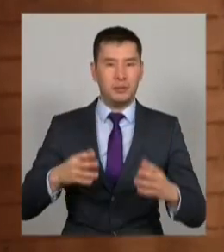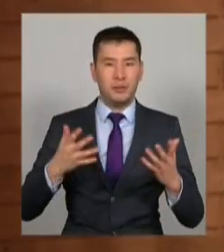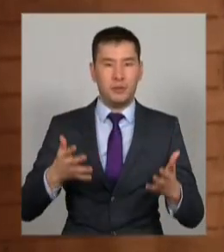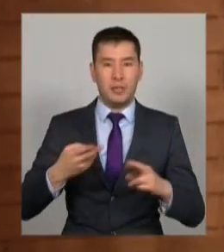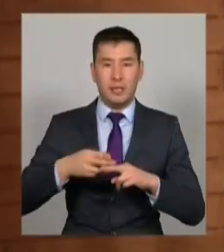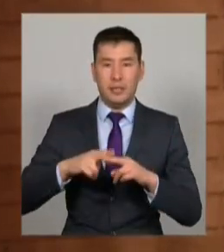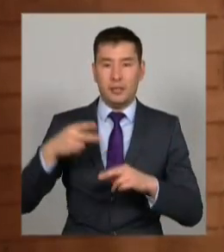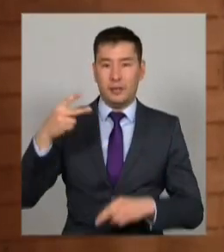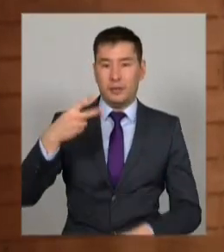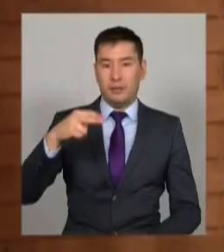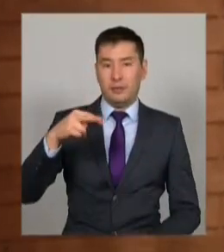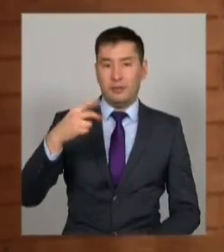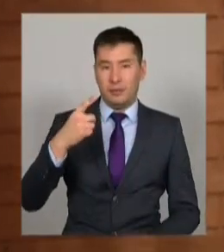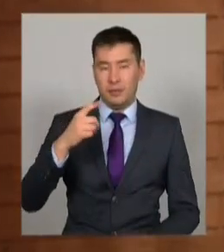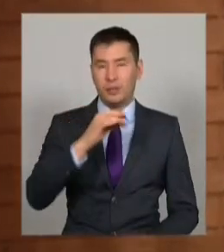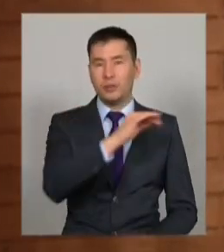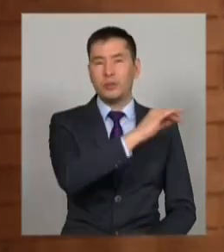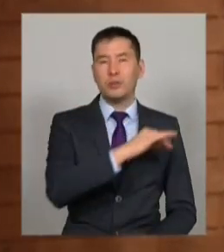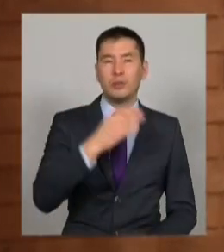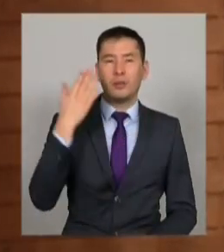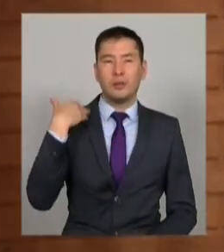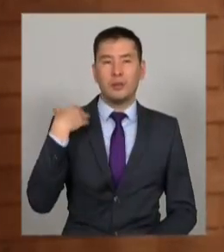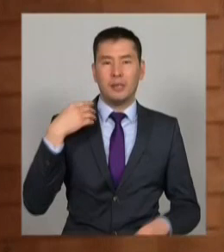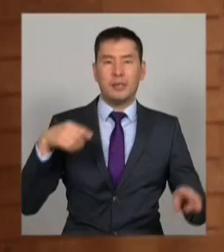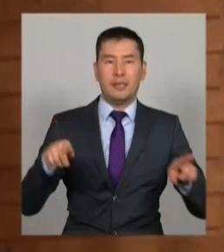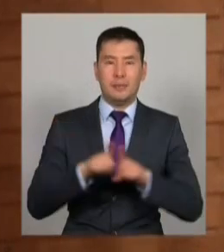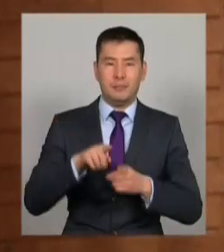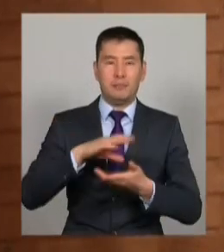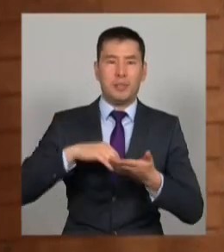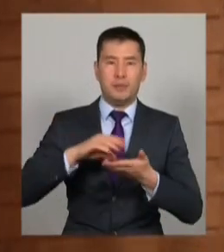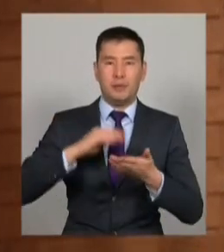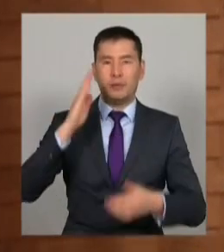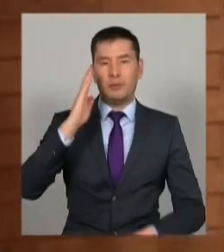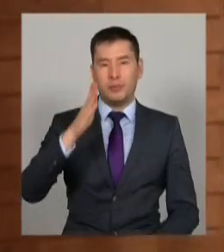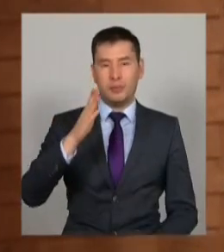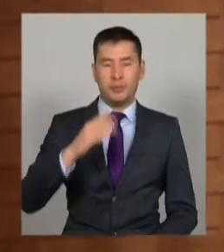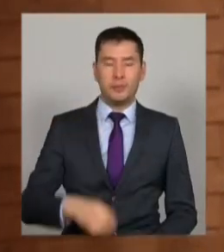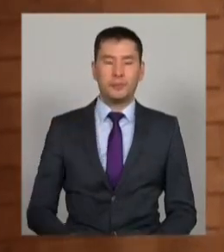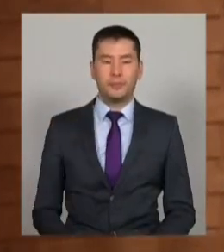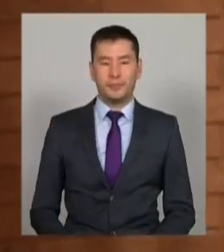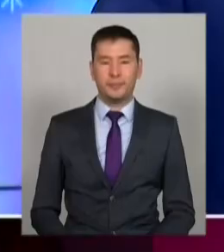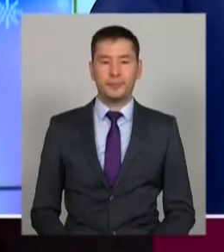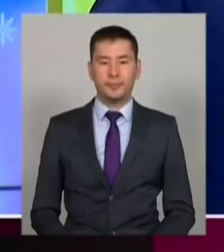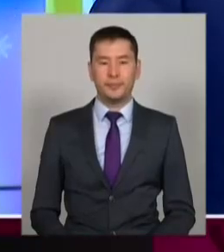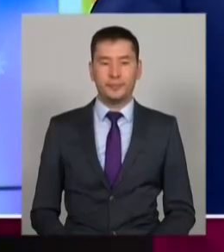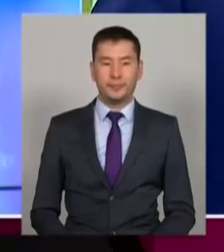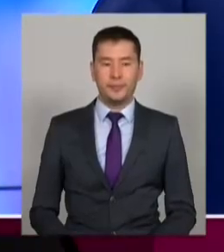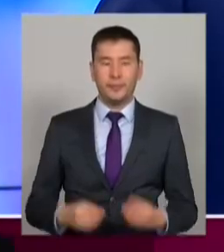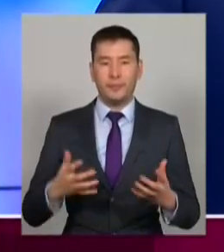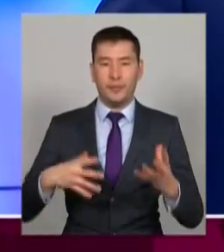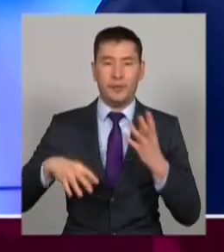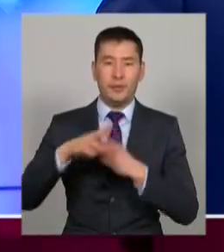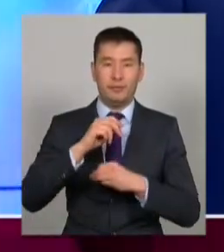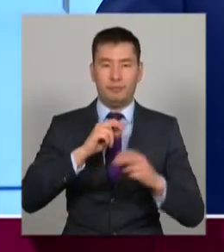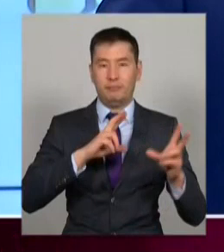сиыр жылымызда сол тарихтағы жылдардай сияқты елімізге бейбітшілік әкелсін, бақыт әкелсін, жақсылық әкелсін, құт әкелсін.